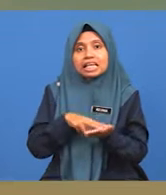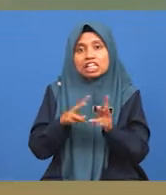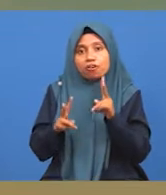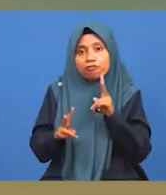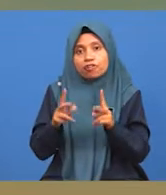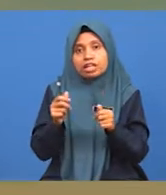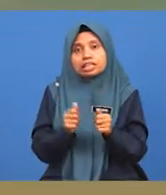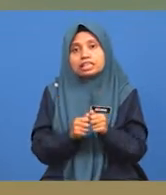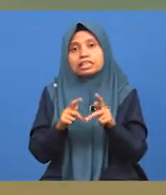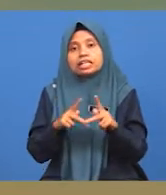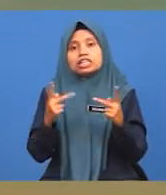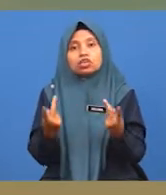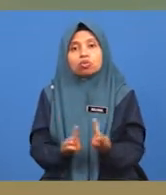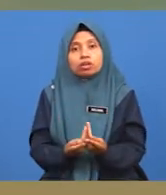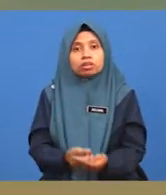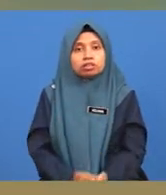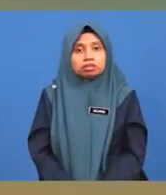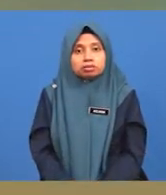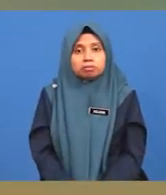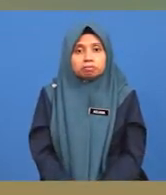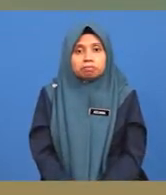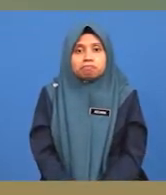menaiki van dengan keluarga.